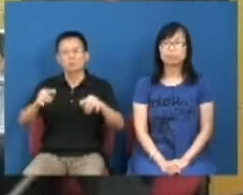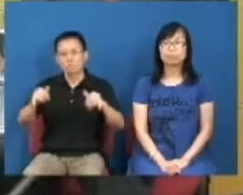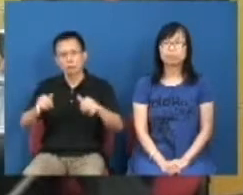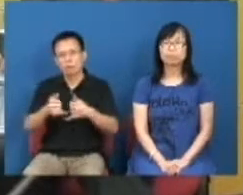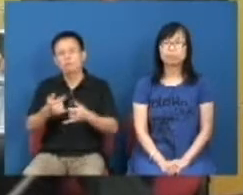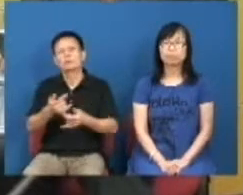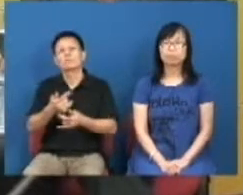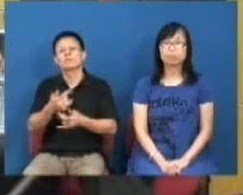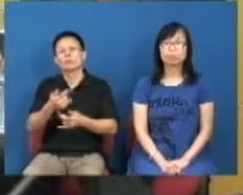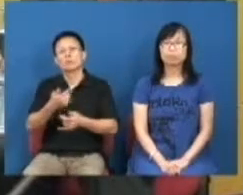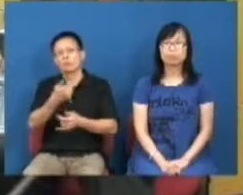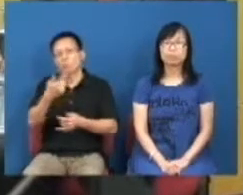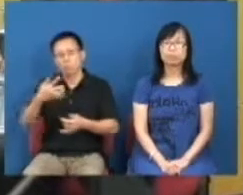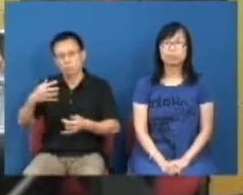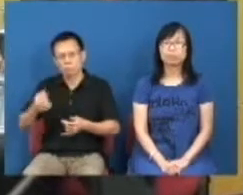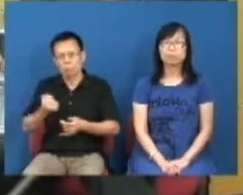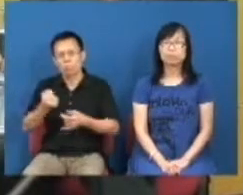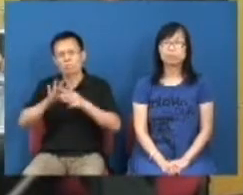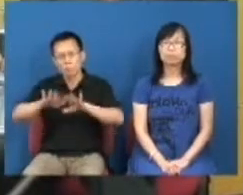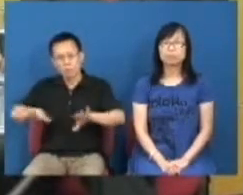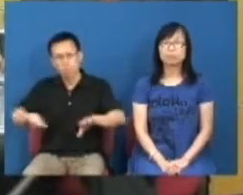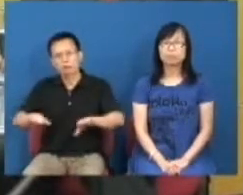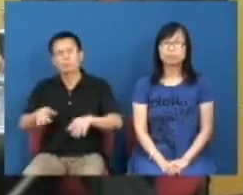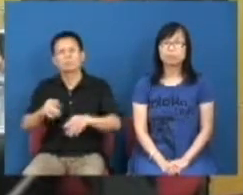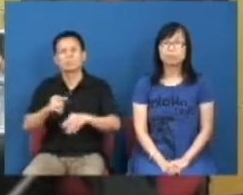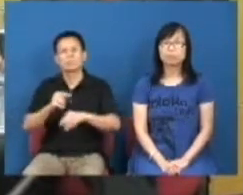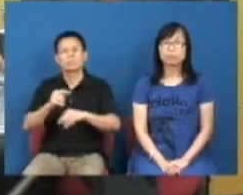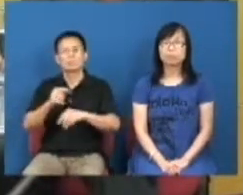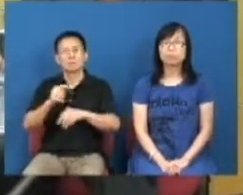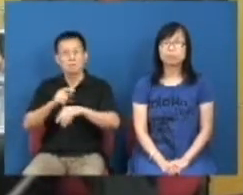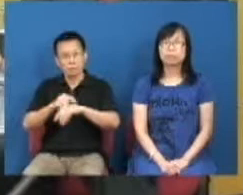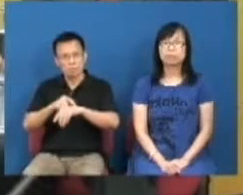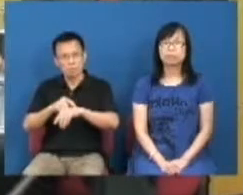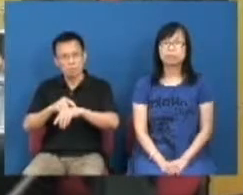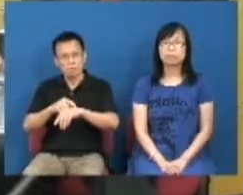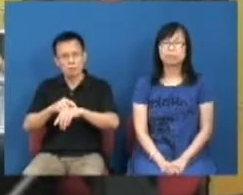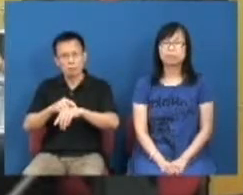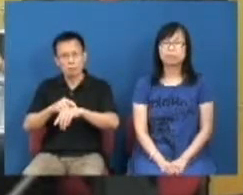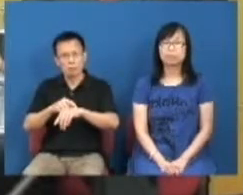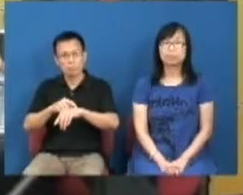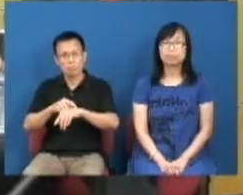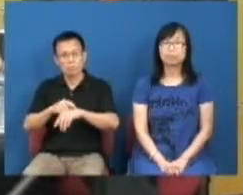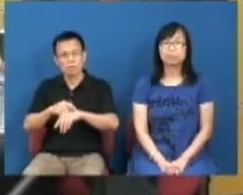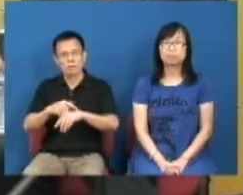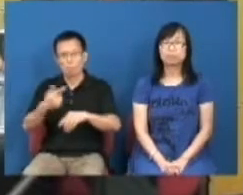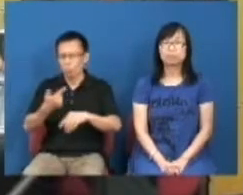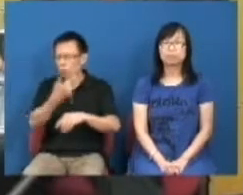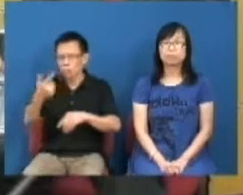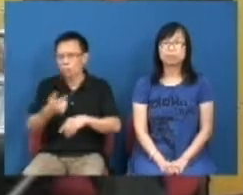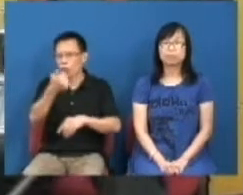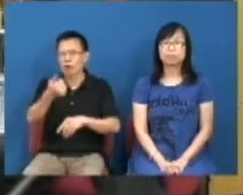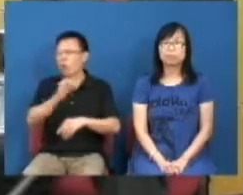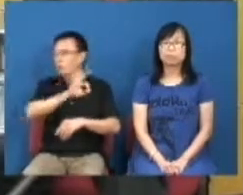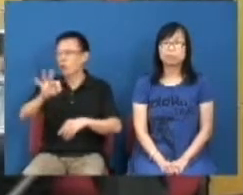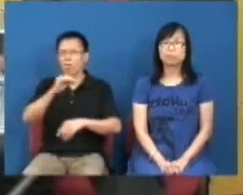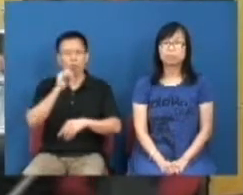係容許嘅話，我哋識得容許嘅話，係有百利而無一害。正話蒲職師你